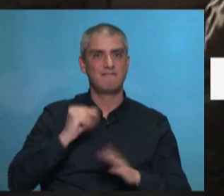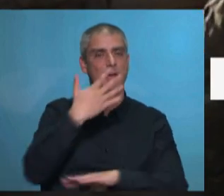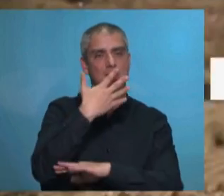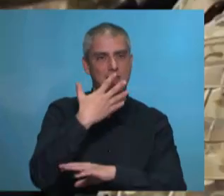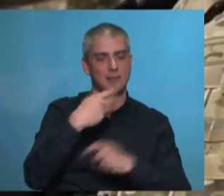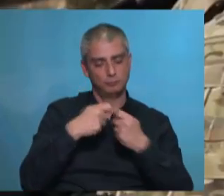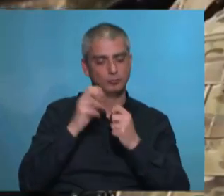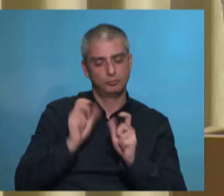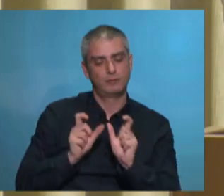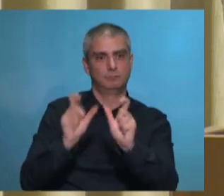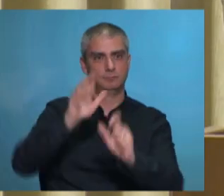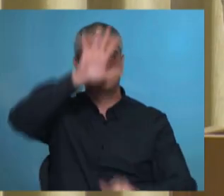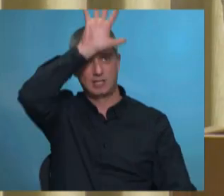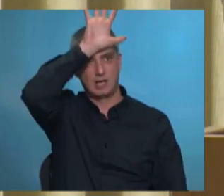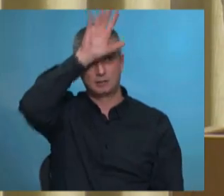את איראן.